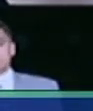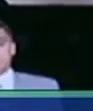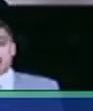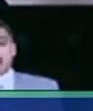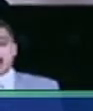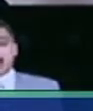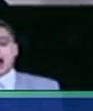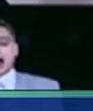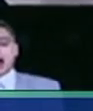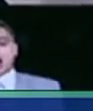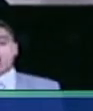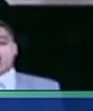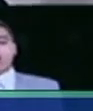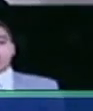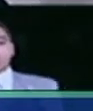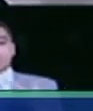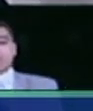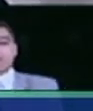لندائكم